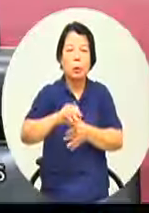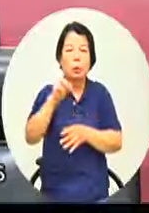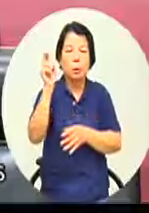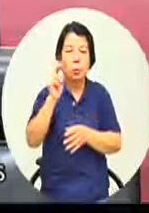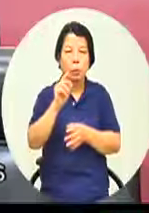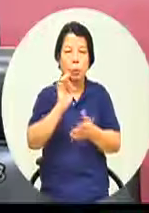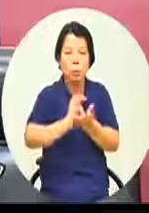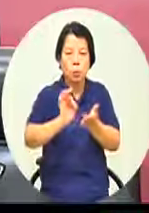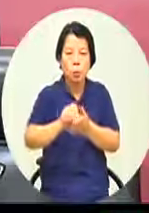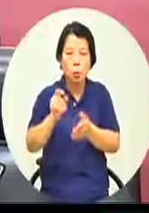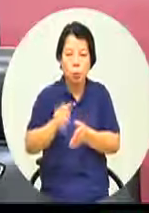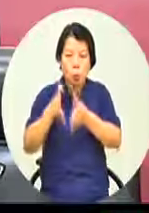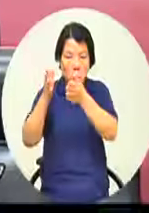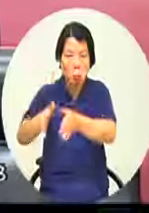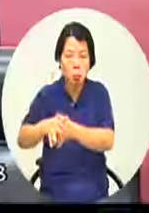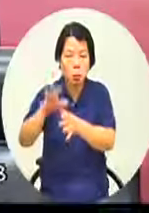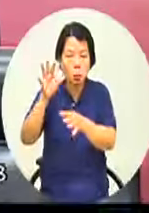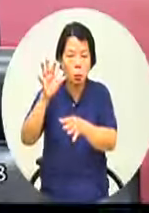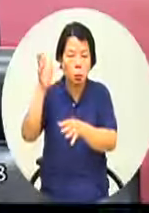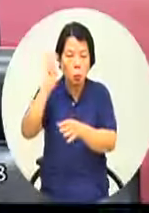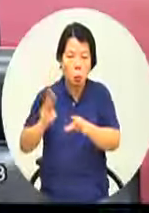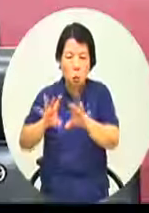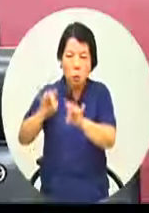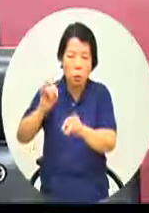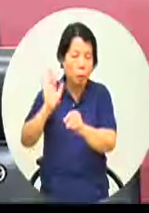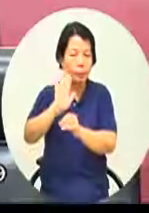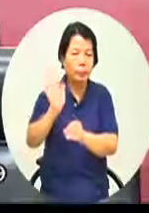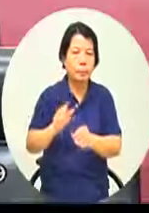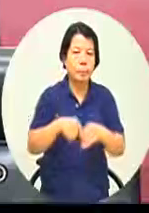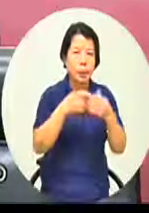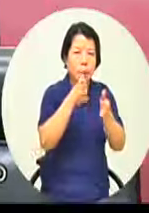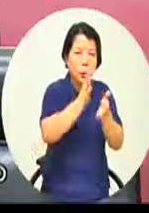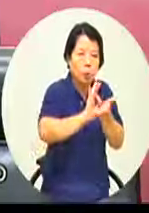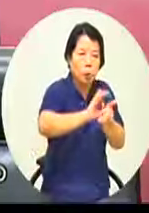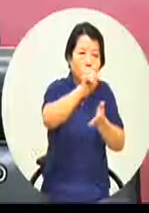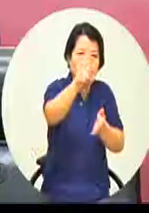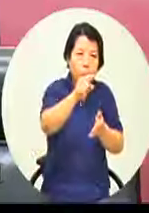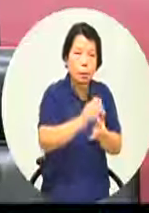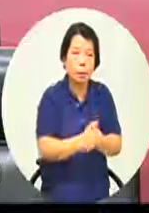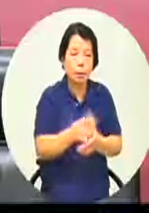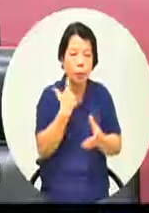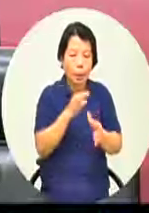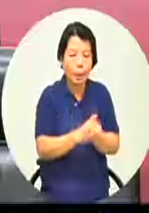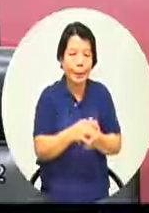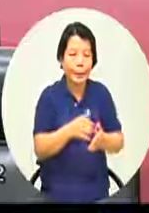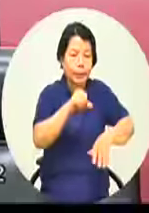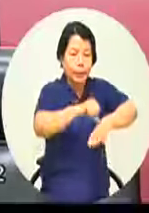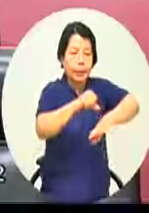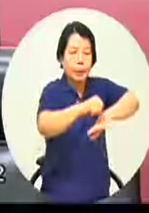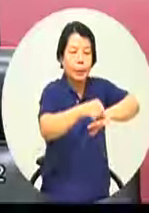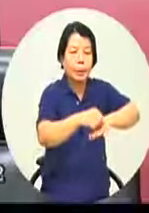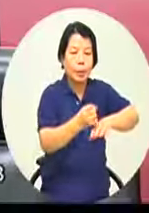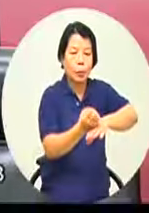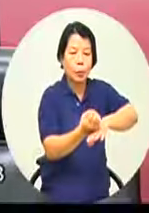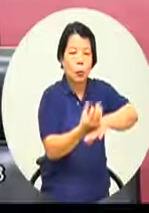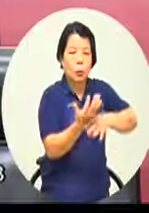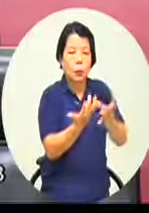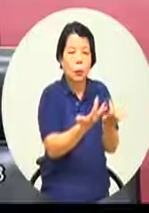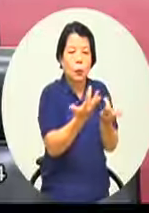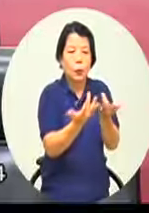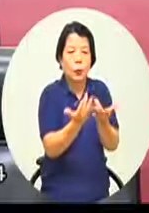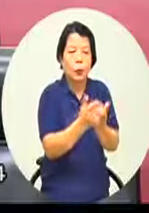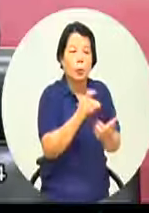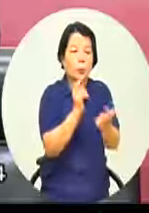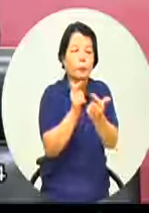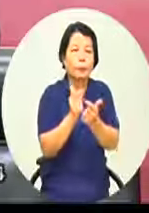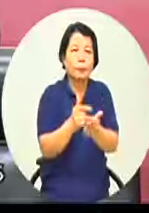用这种的这个直升毯，它呢草还会长出来，它是复合绿能的。那我不